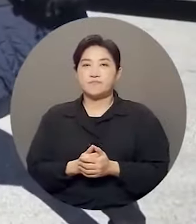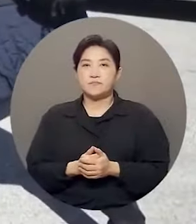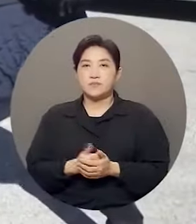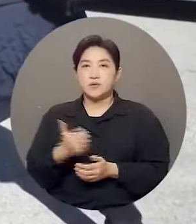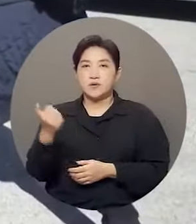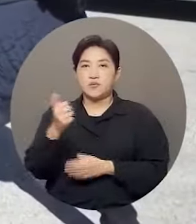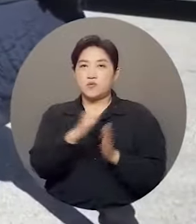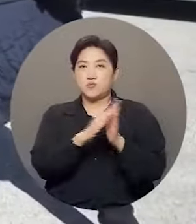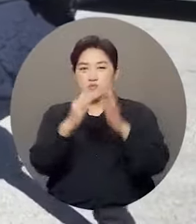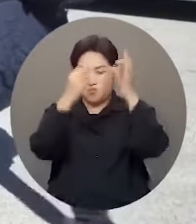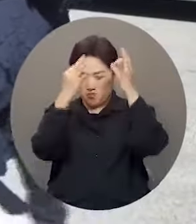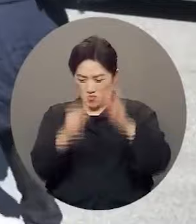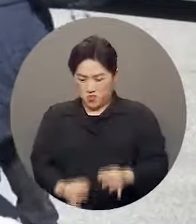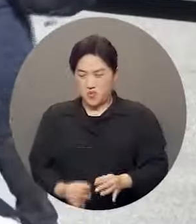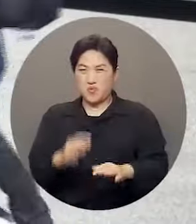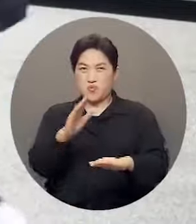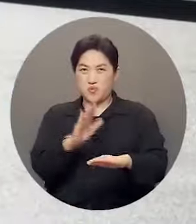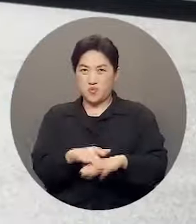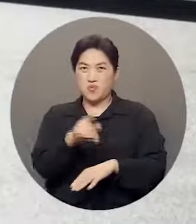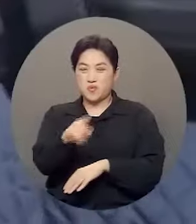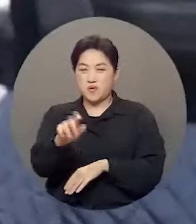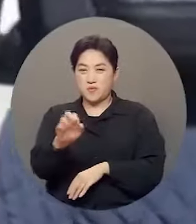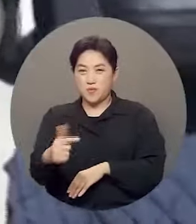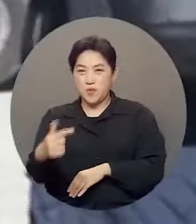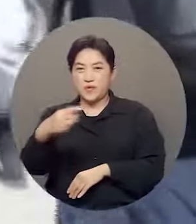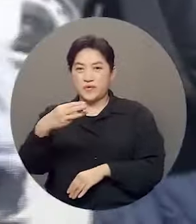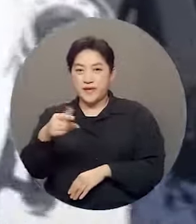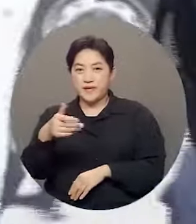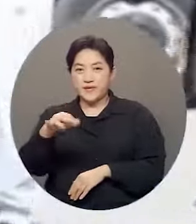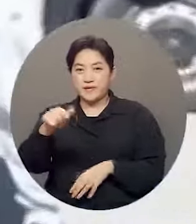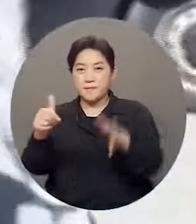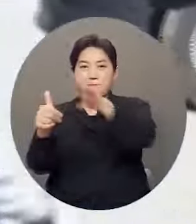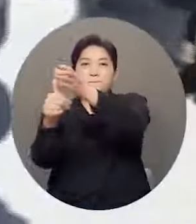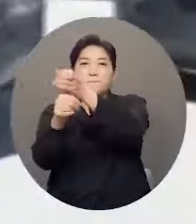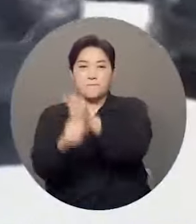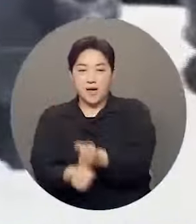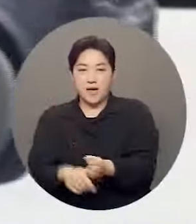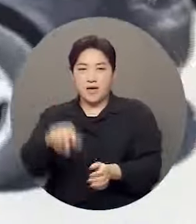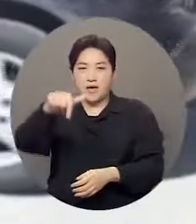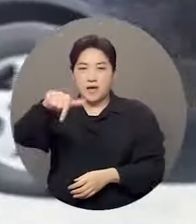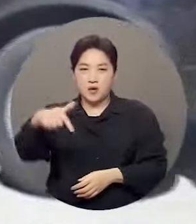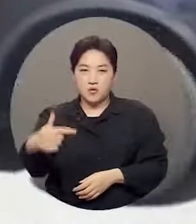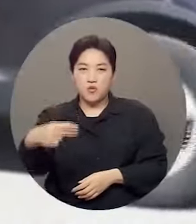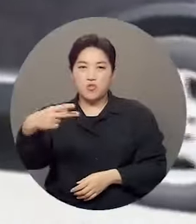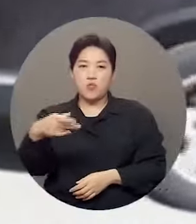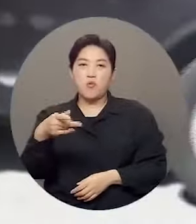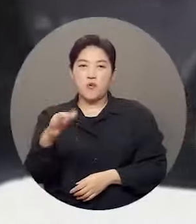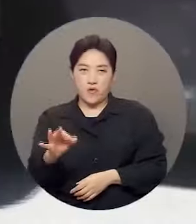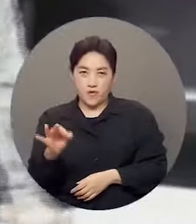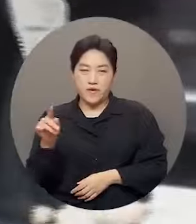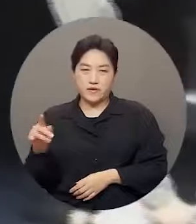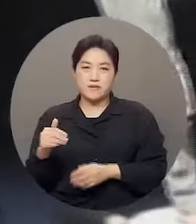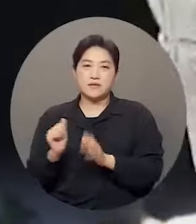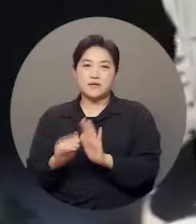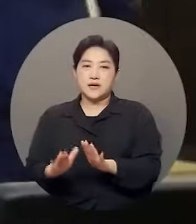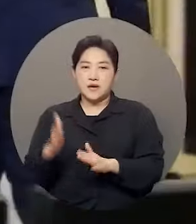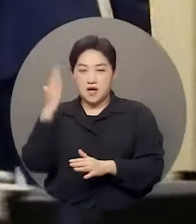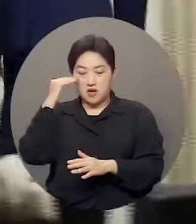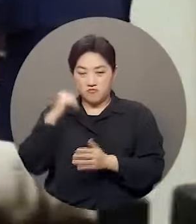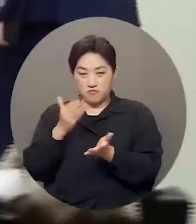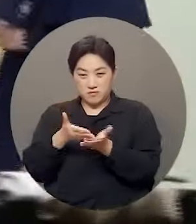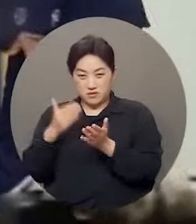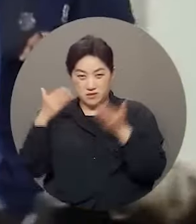50조 폭락 사태의 핵심으로 몬테네그로에서 체포된 권도영 테라폼랩스 대표. 국내외 언론의 취재가